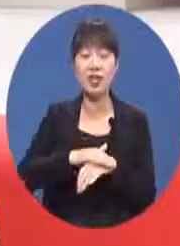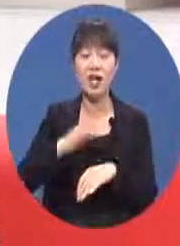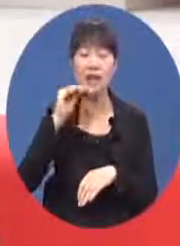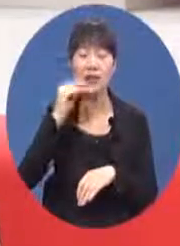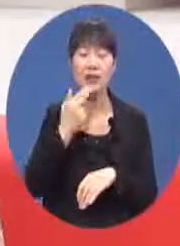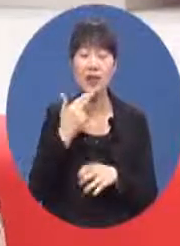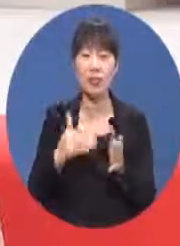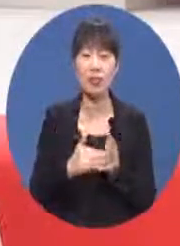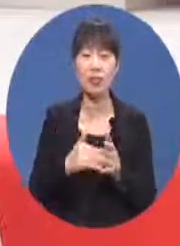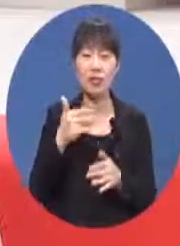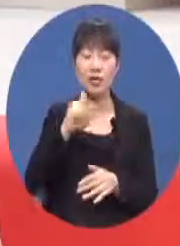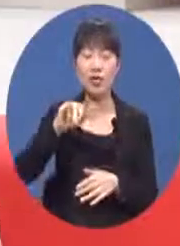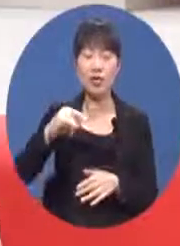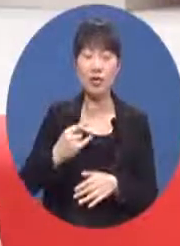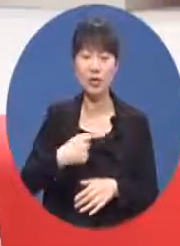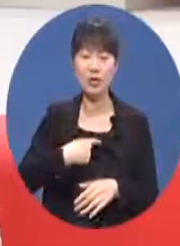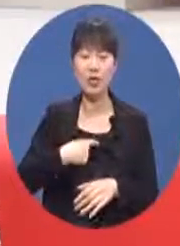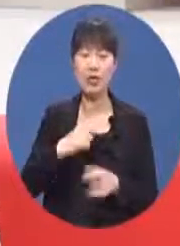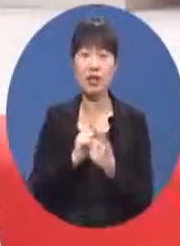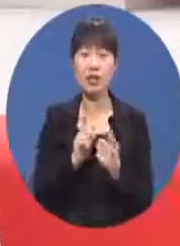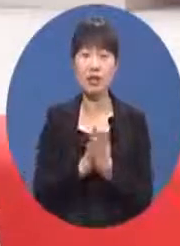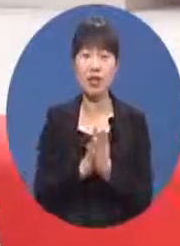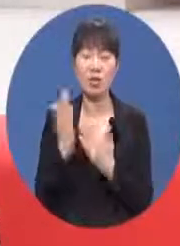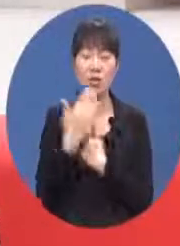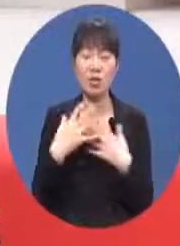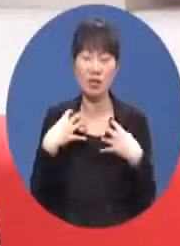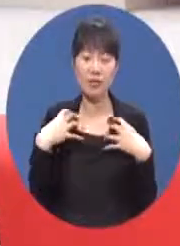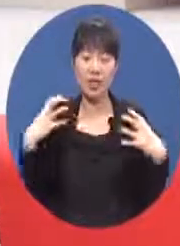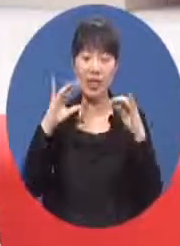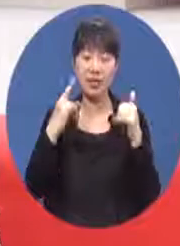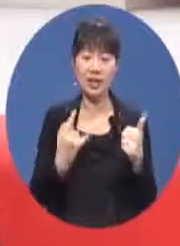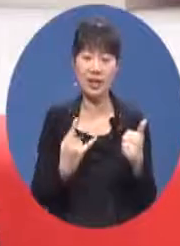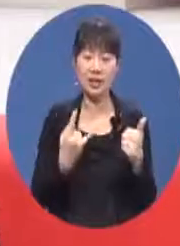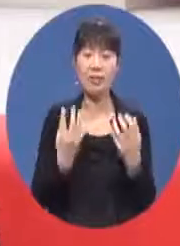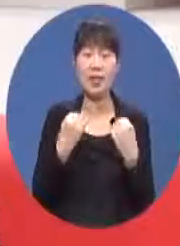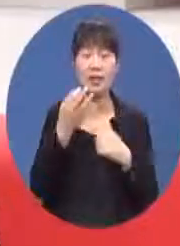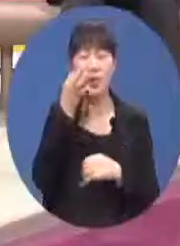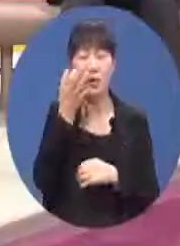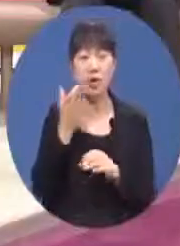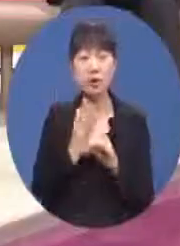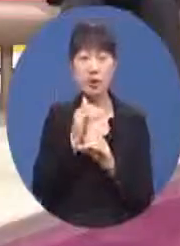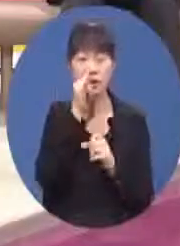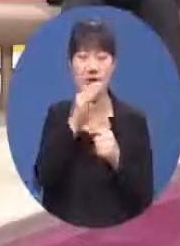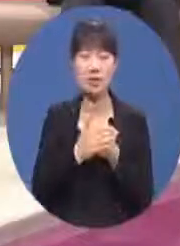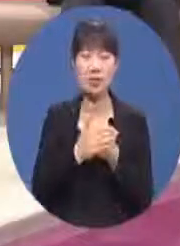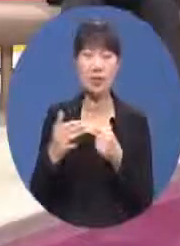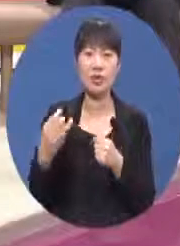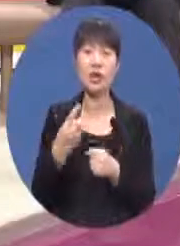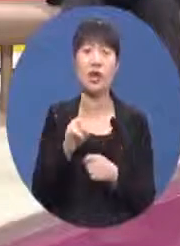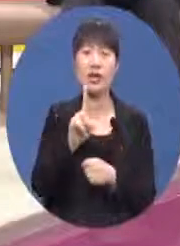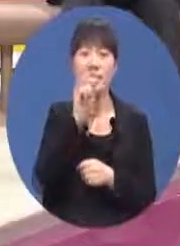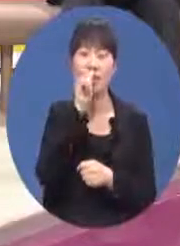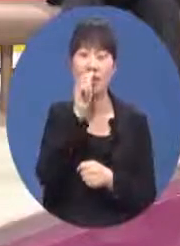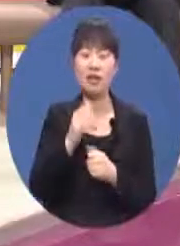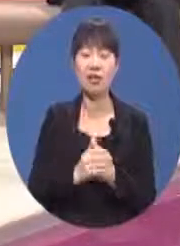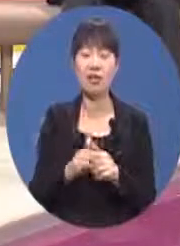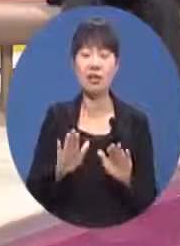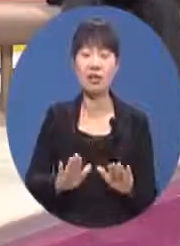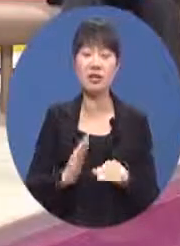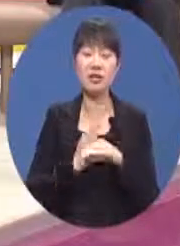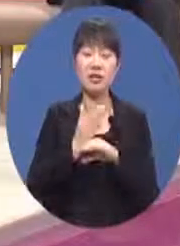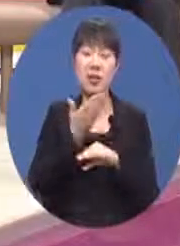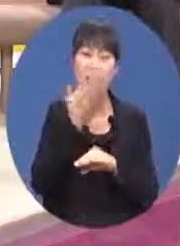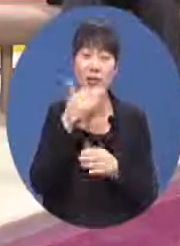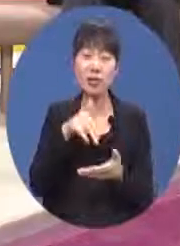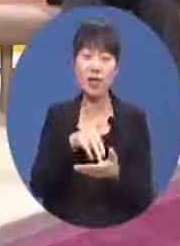씹지 않고 또 채소를 싫어하는 게 실제로 비만한 아이들에게서 꽤 많이 보이고 있어요. 예, 그리고 또 하나가 뭐냐면은 아이가